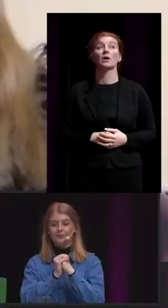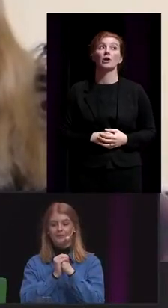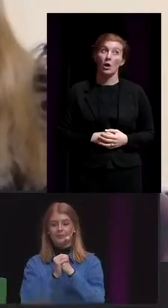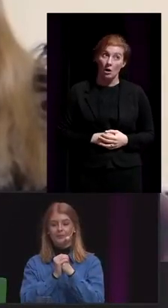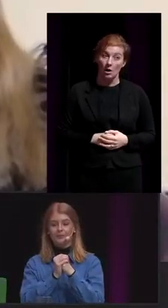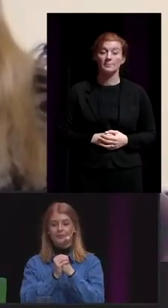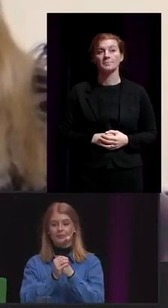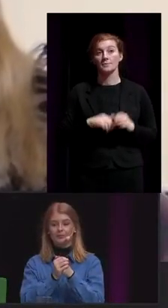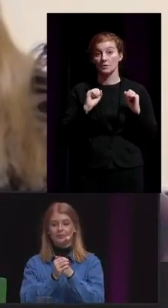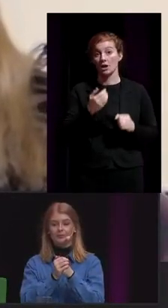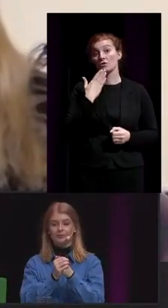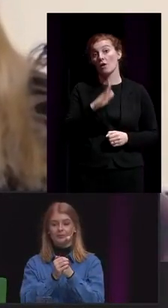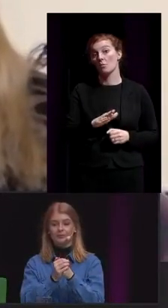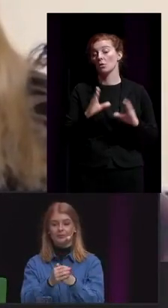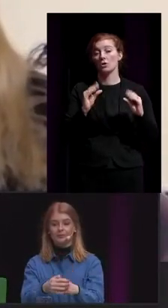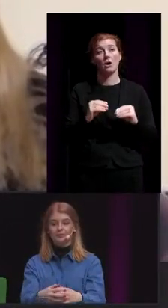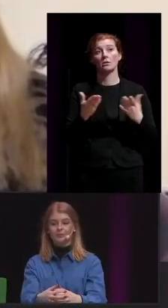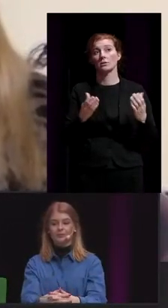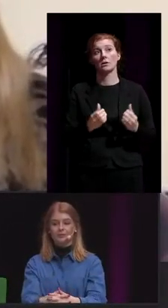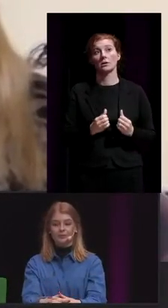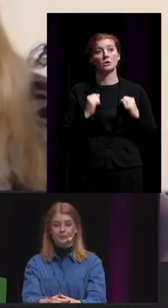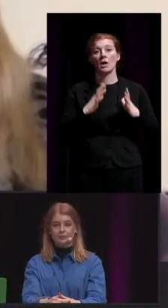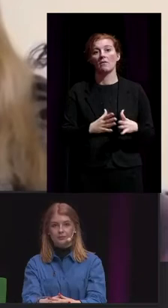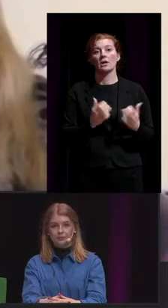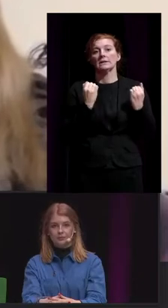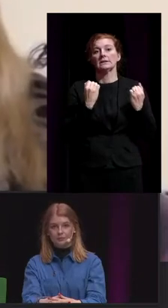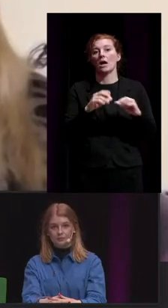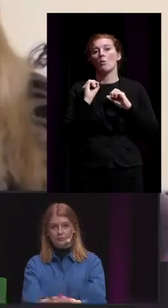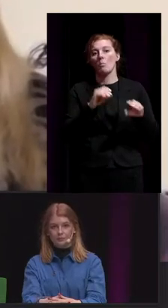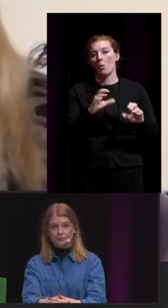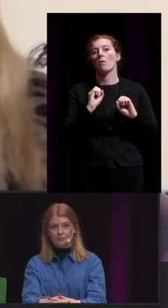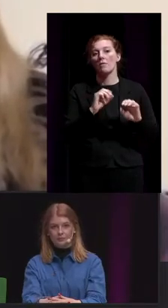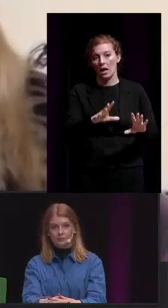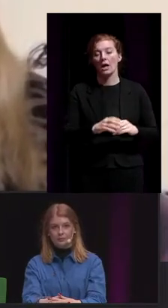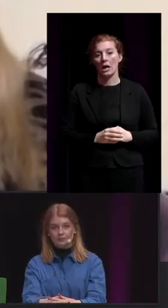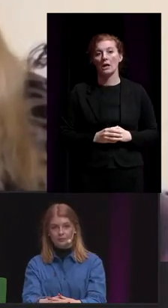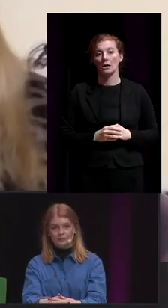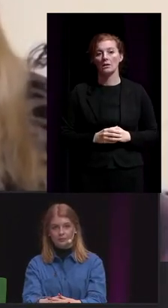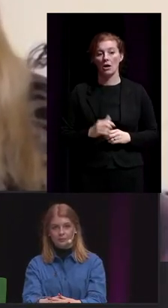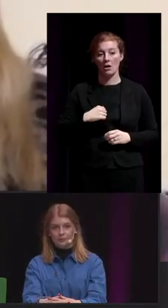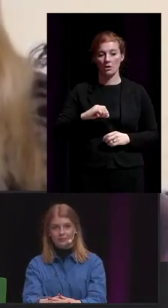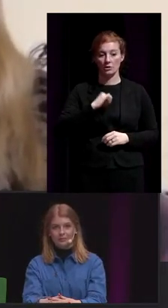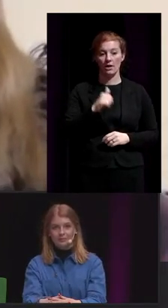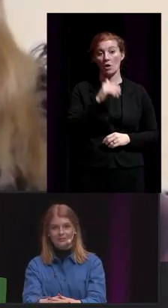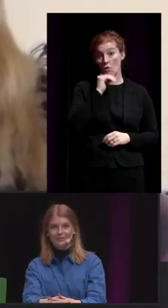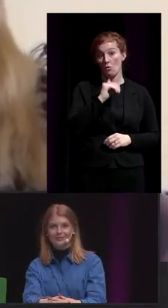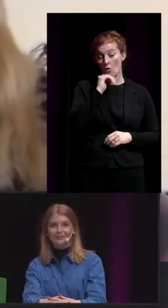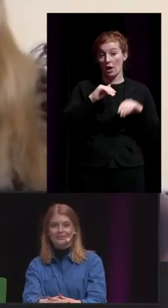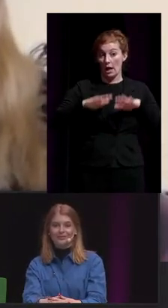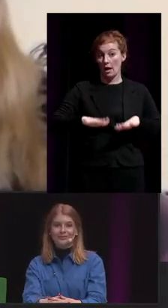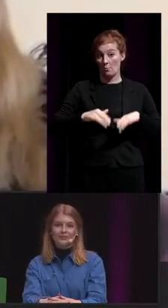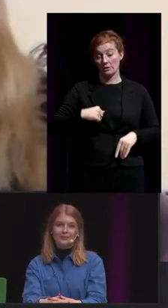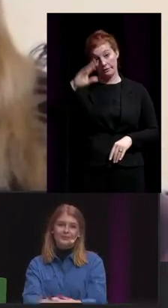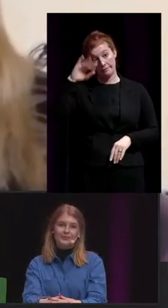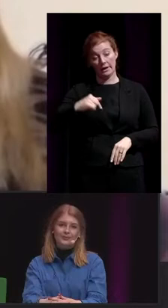Ja, ska jag svara på det, så det är klart att det är starkt har påverkat starkt. Jag har själv en tonåring, så jag ser det. Vissa